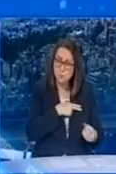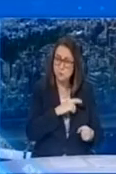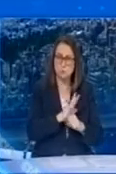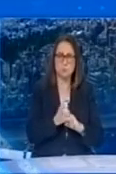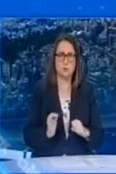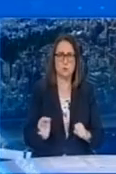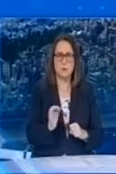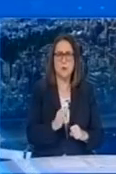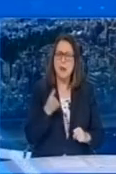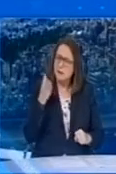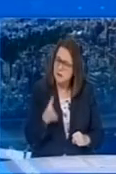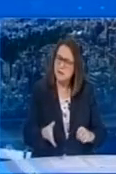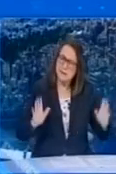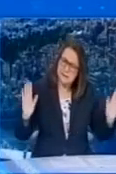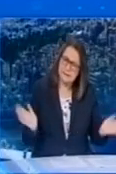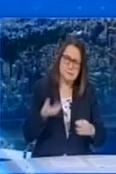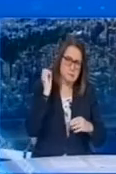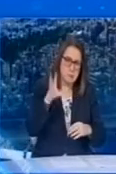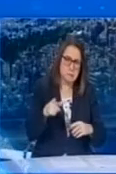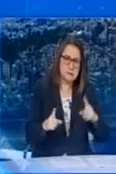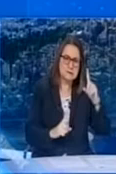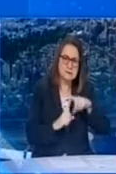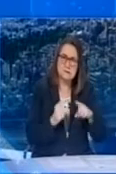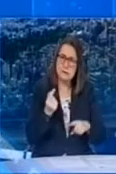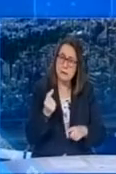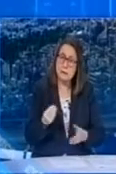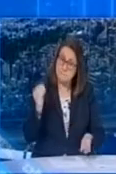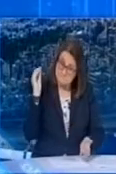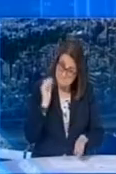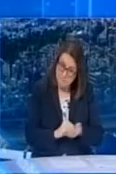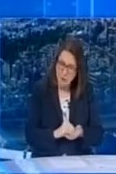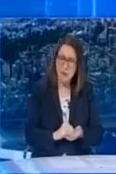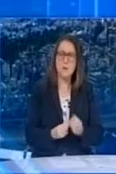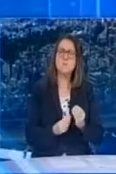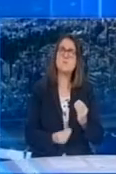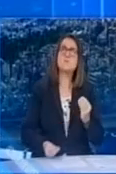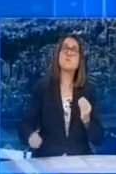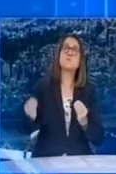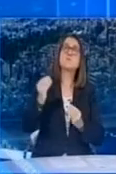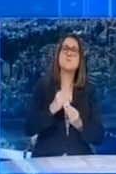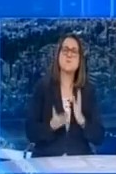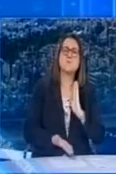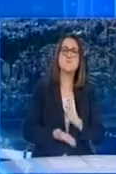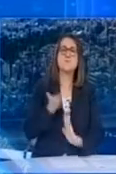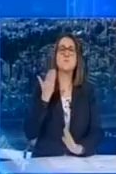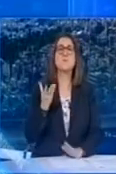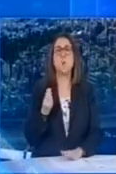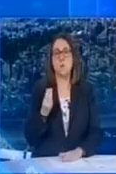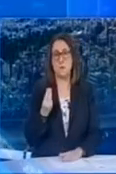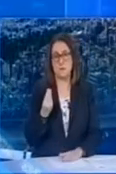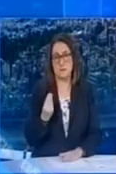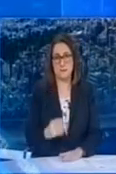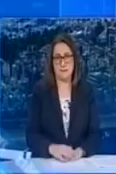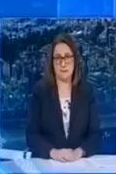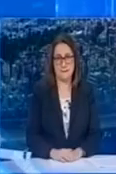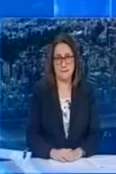τρομακτική επιδείνωση και στα κρούσματα από τον Ιούνιο και μετά. Βλέπουμε λοιπόν,